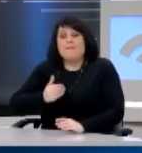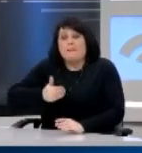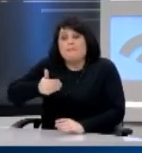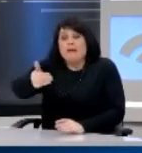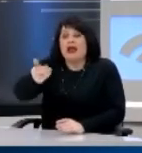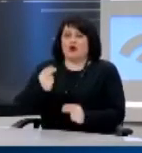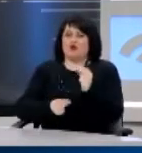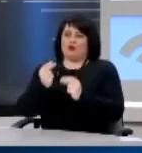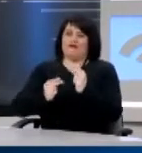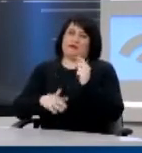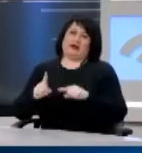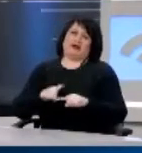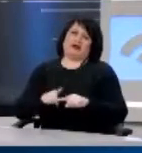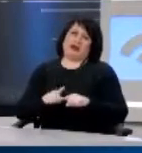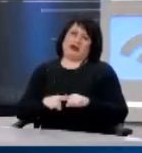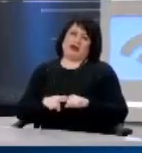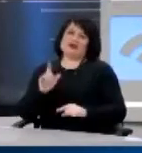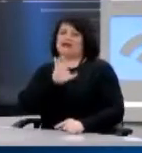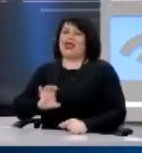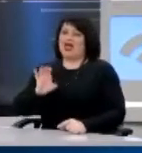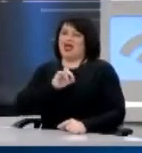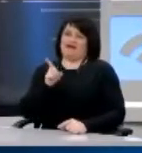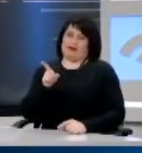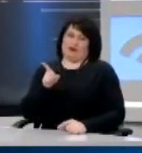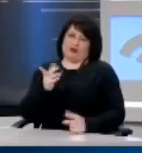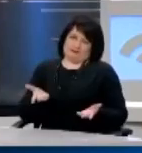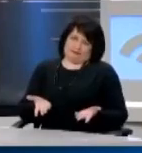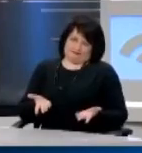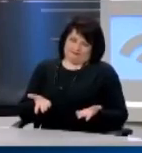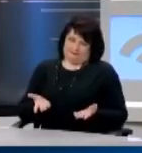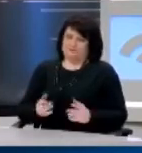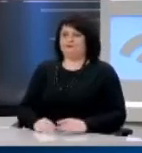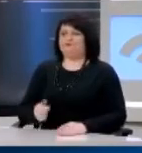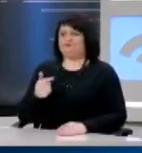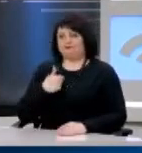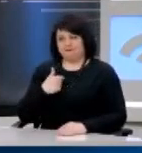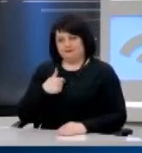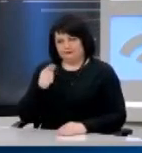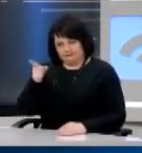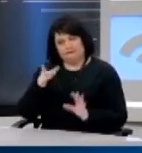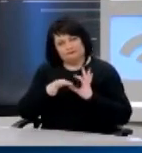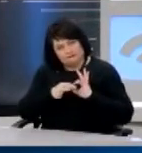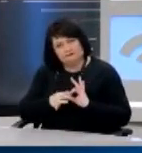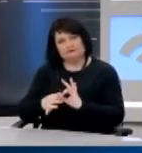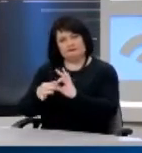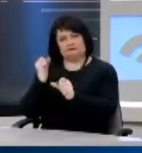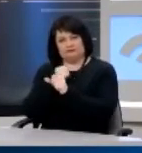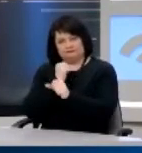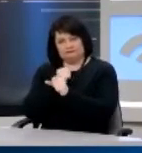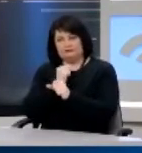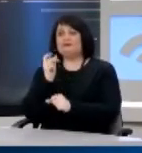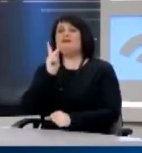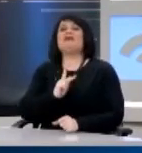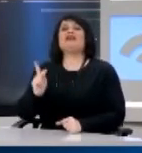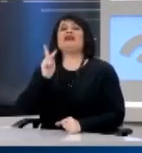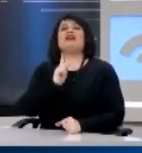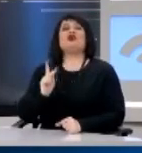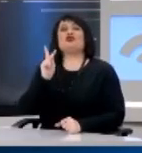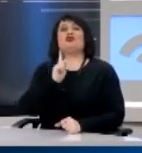Εμείς λοιπόν θα συνεχίσουμε να εργαζόμαστε για μια κοινωνία συμπεριληπτική, για μια χώρα που πρέπει να είναι πρότυπο συνύπαρξης